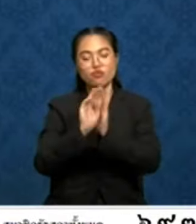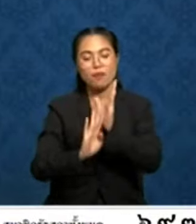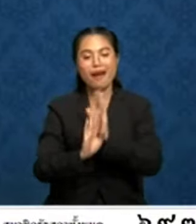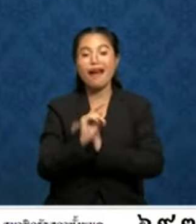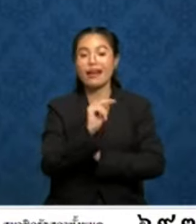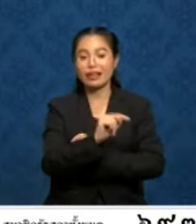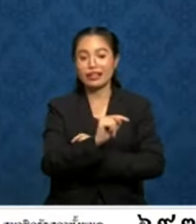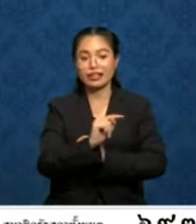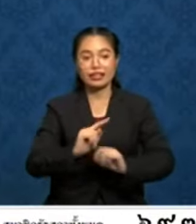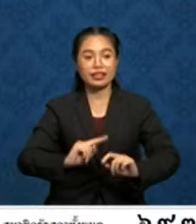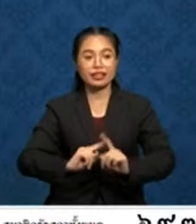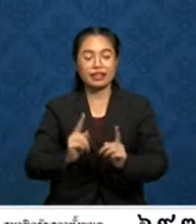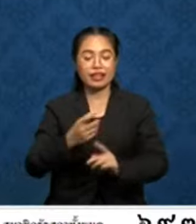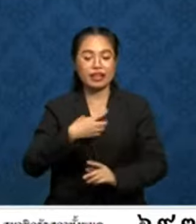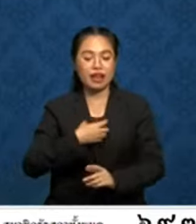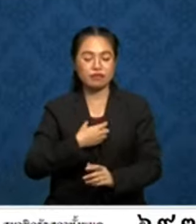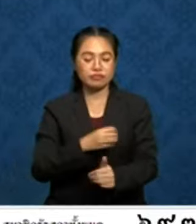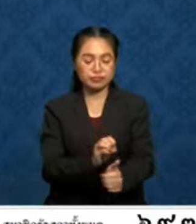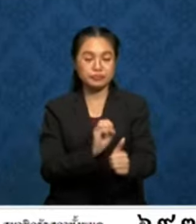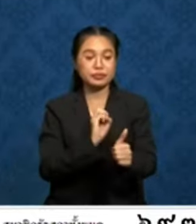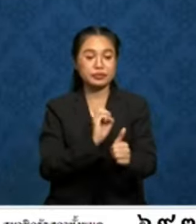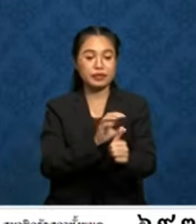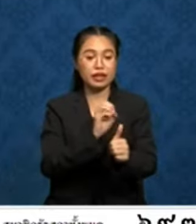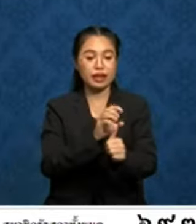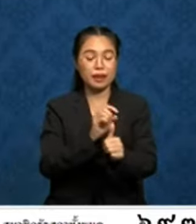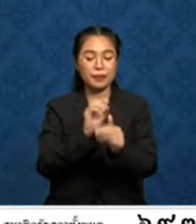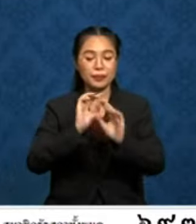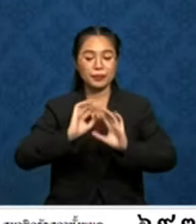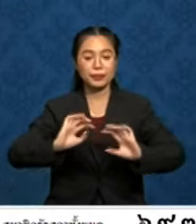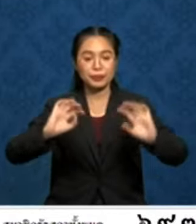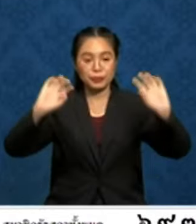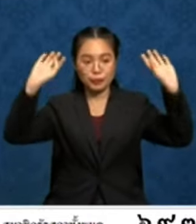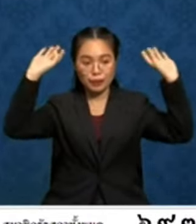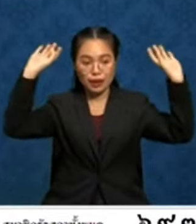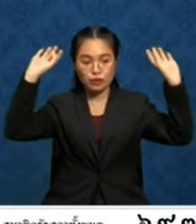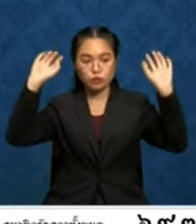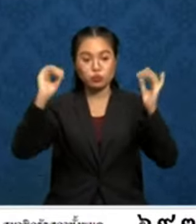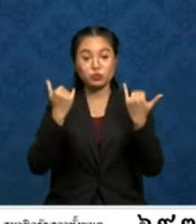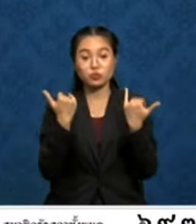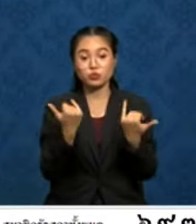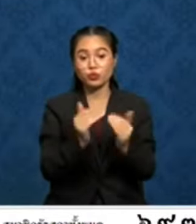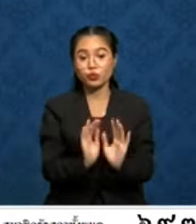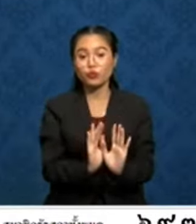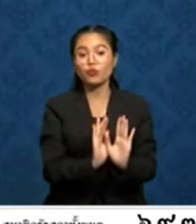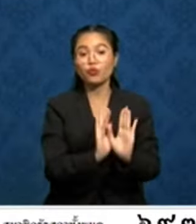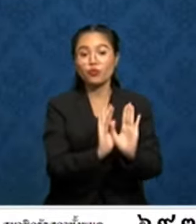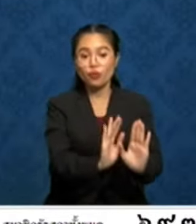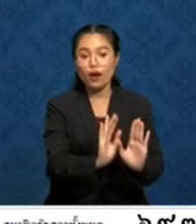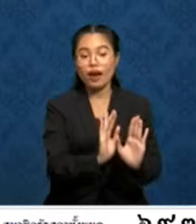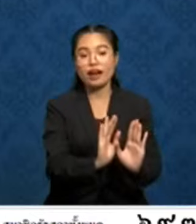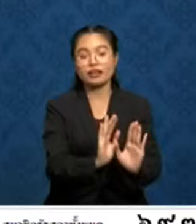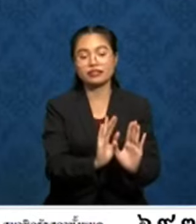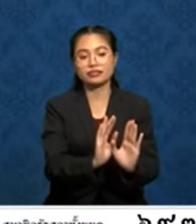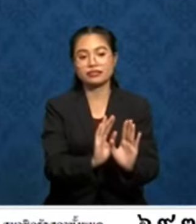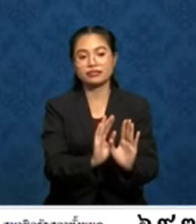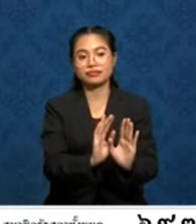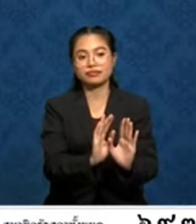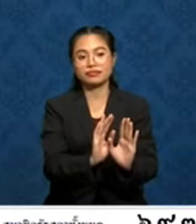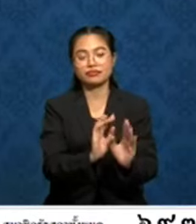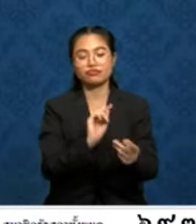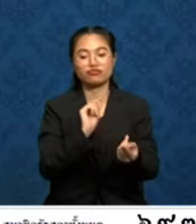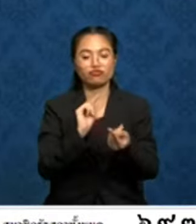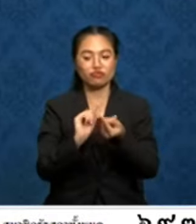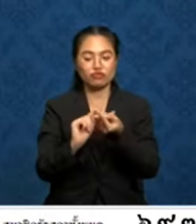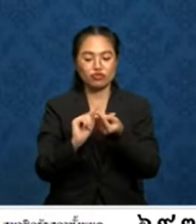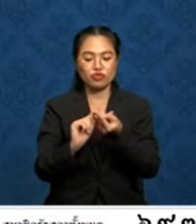ผมอยากจะแนะนำรัฐบาลในวันนี้ฝากท่านประธานไปถึงท่านนายกมนตรีก็คือการกระจายอำนาจสู่